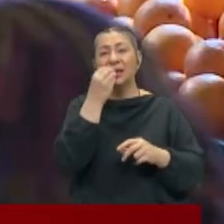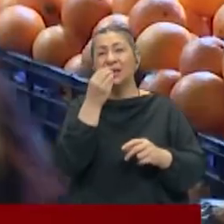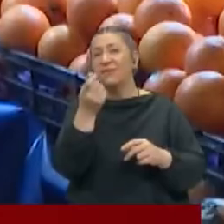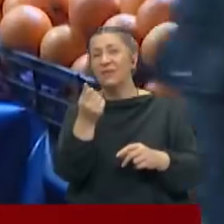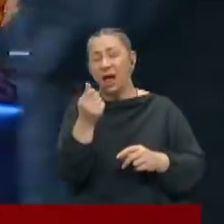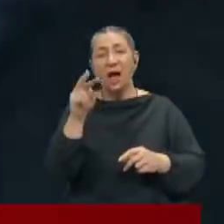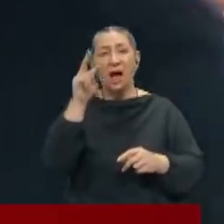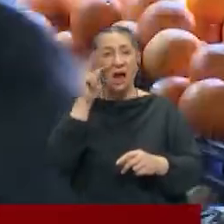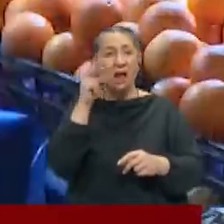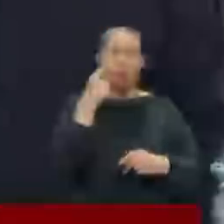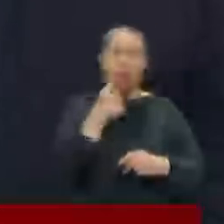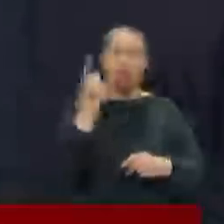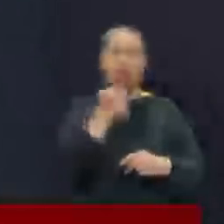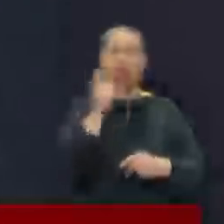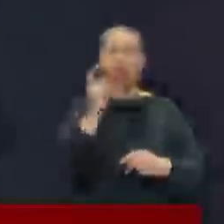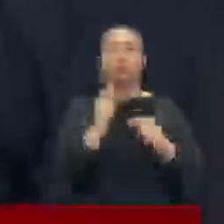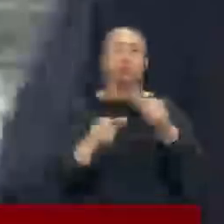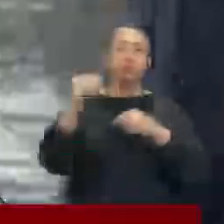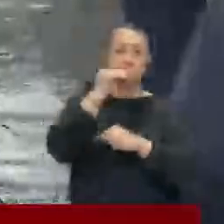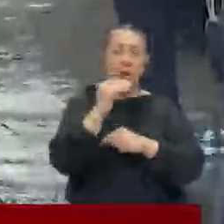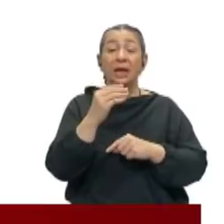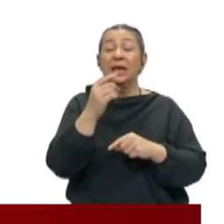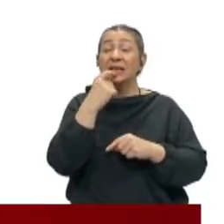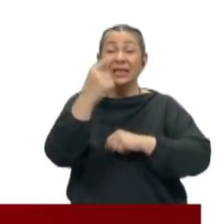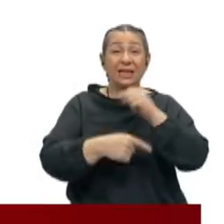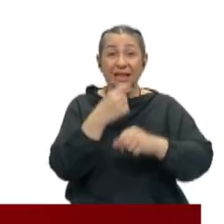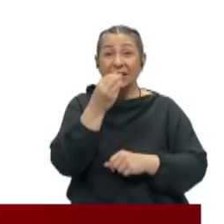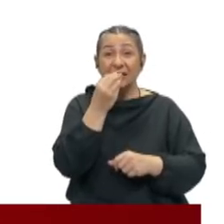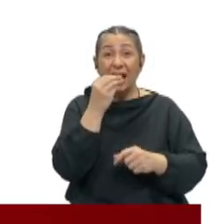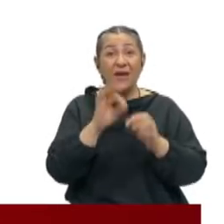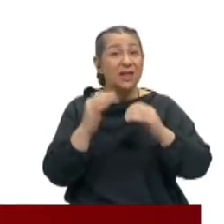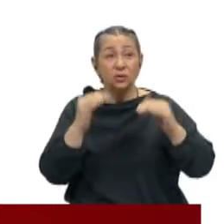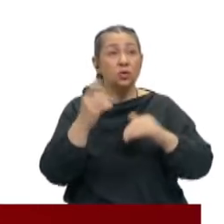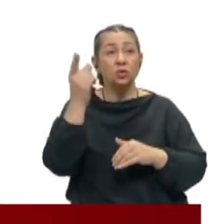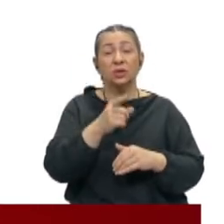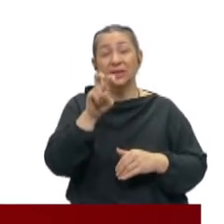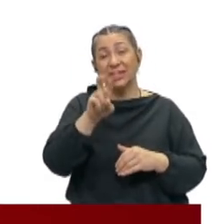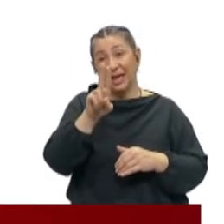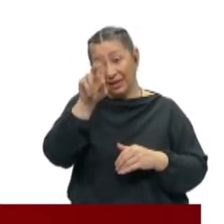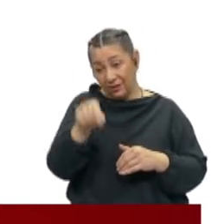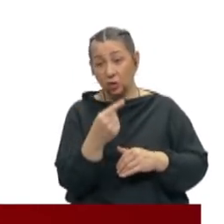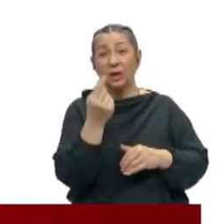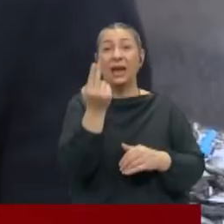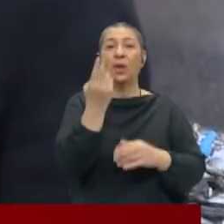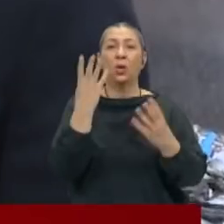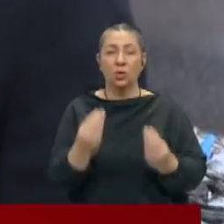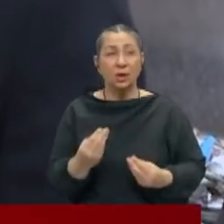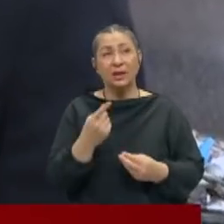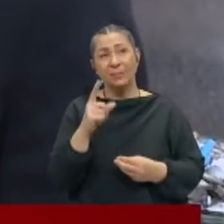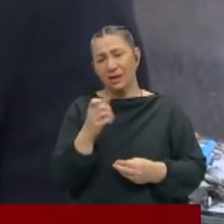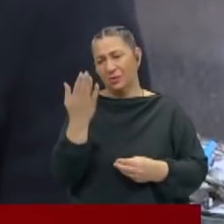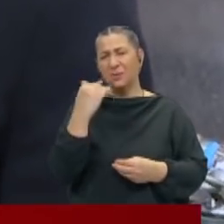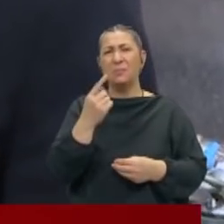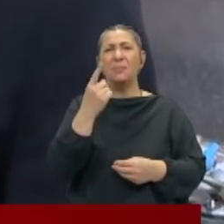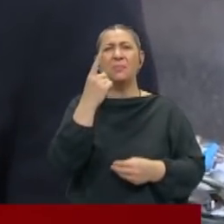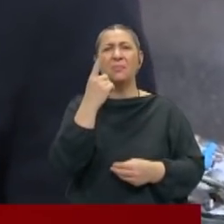fiyatları Aralık ayına göre %9 arttı. Yıllık gıda enflasyonu da %87,7'ye yükseldi. Geçen ay değerlim